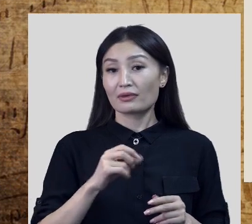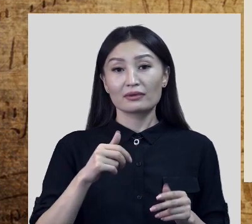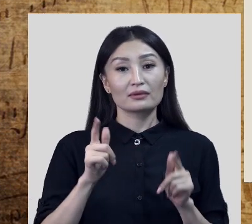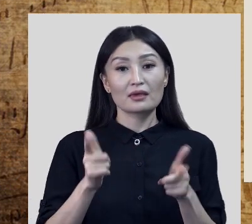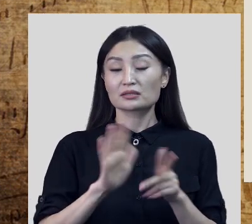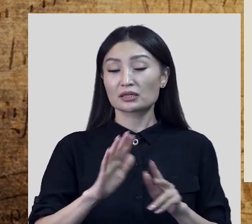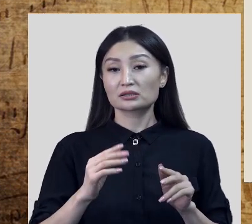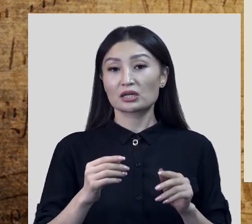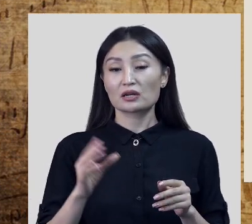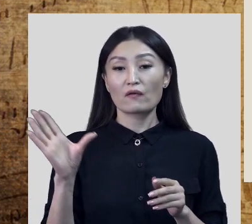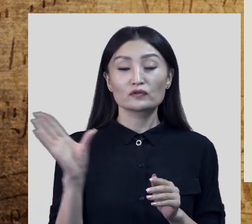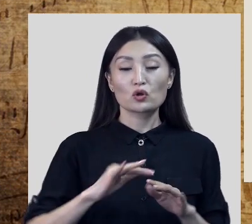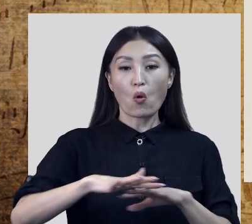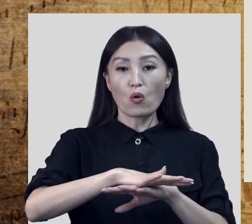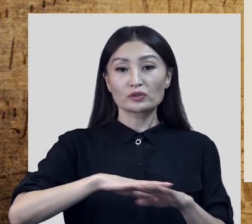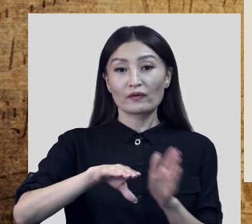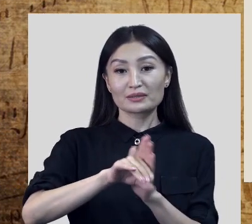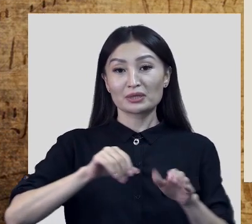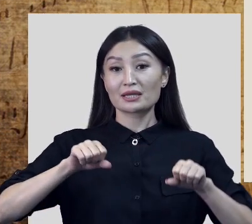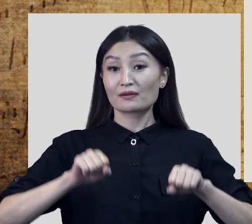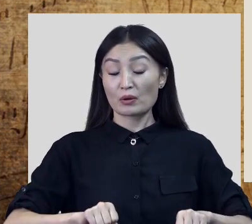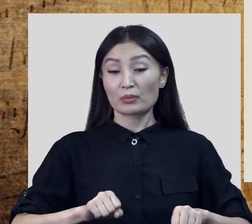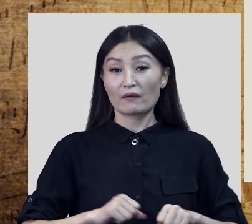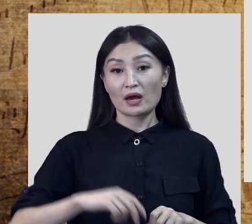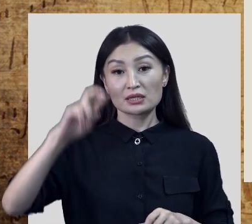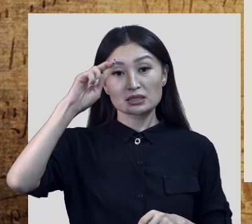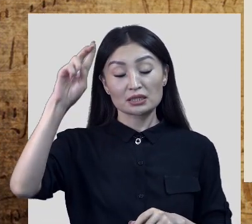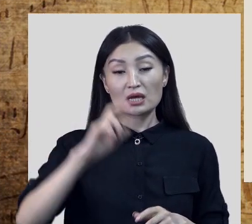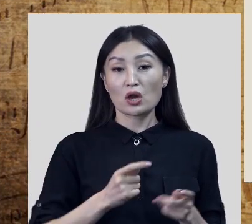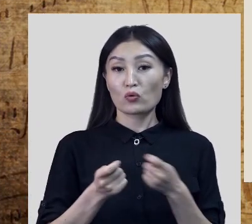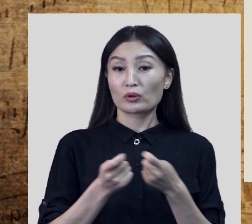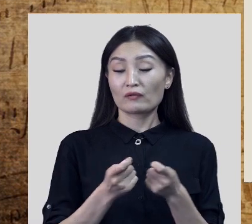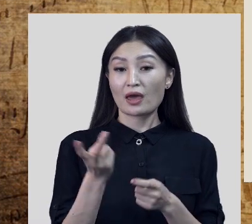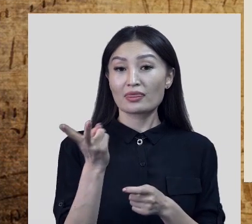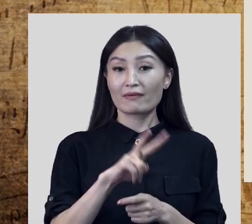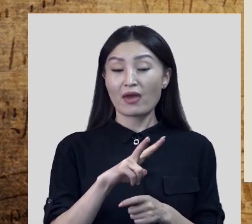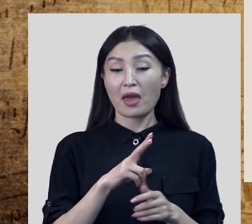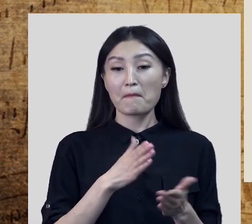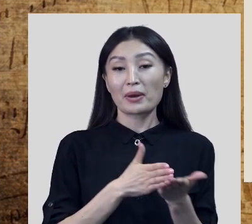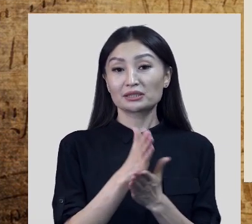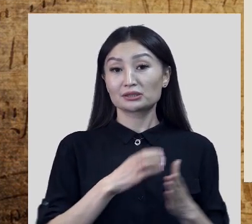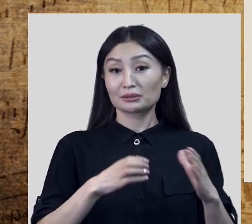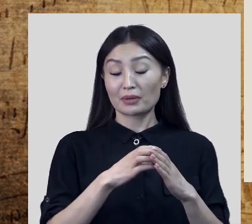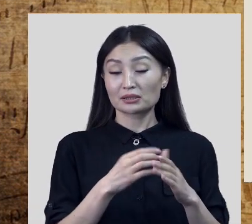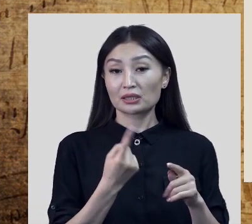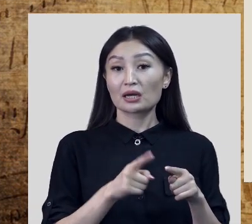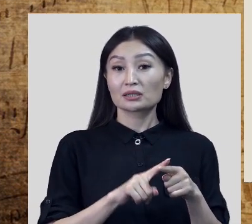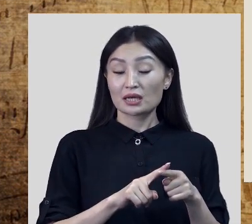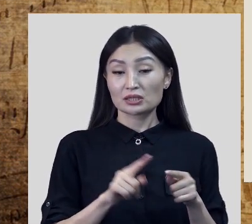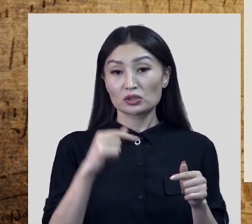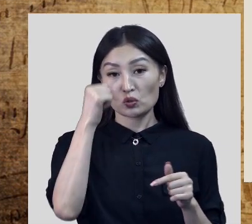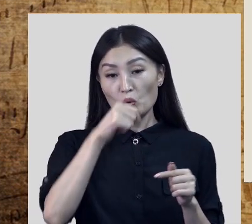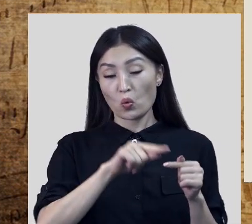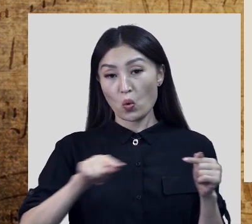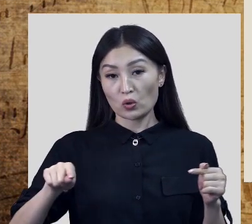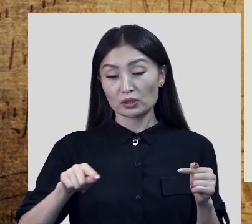введение всеобщего избирательного права страной попеременно управляли две политические партии как раз в эти годы